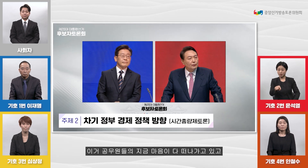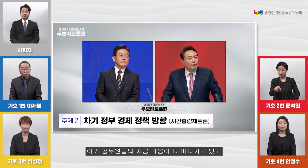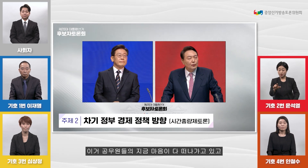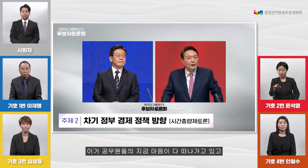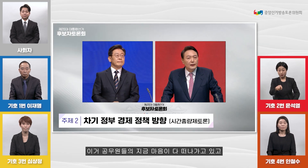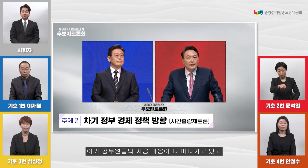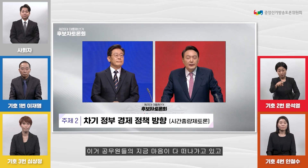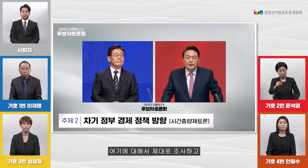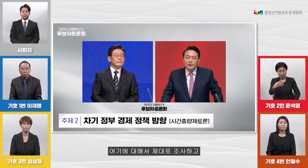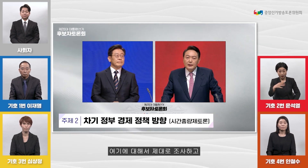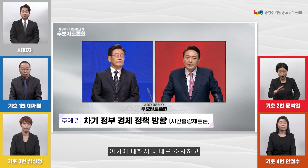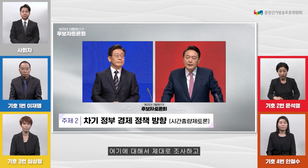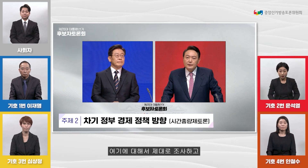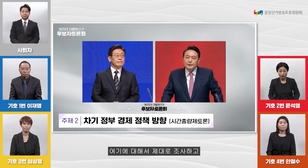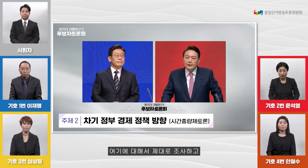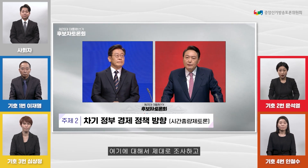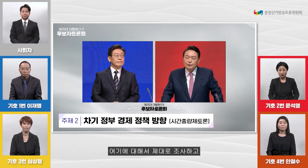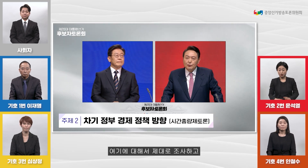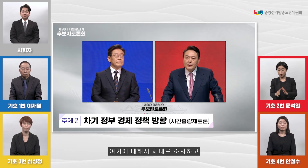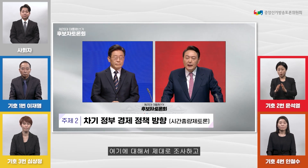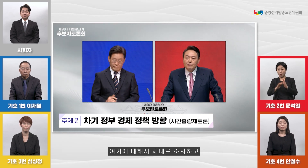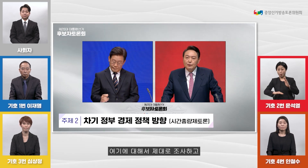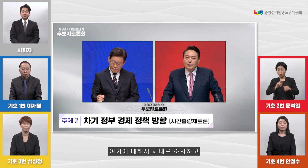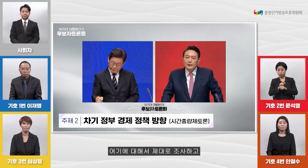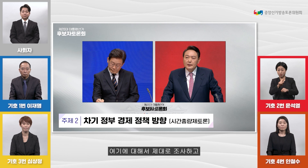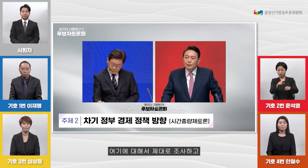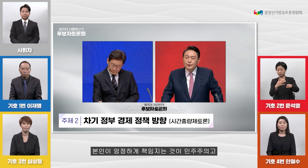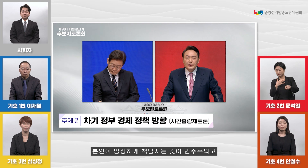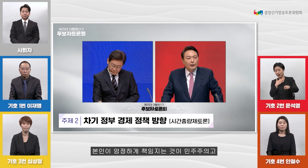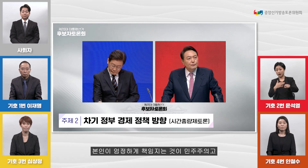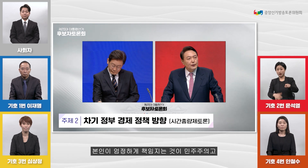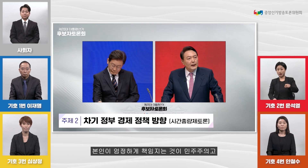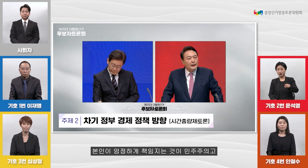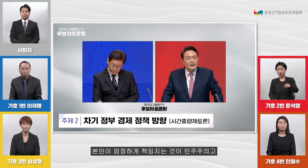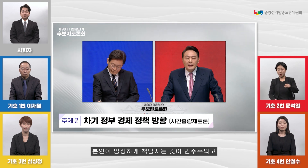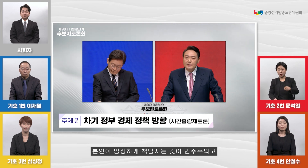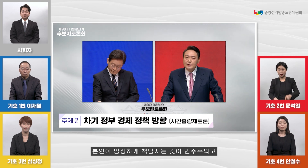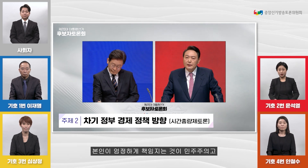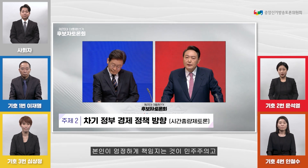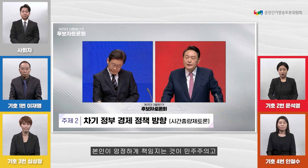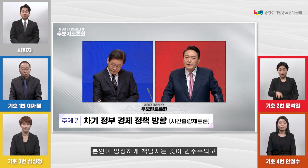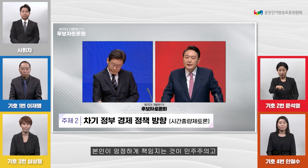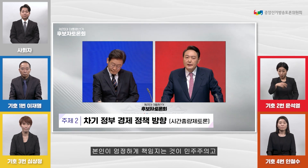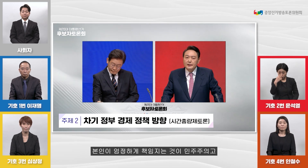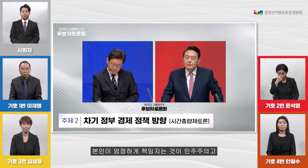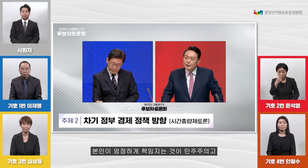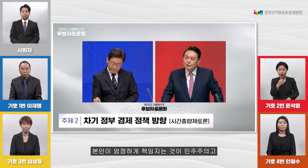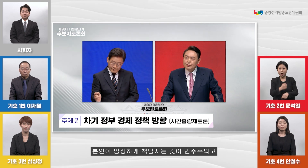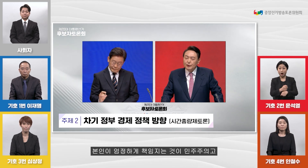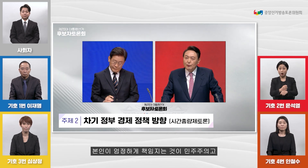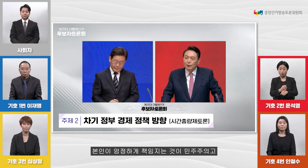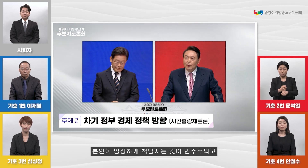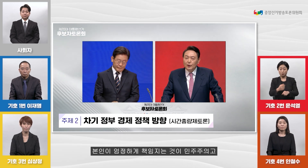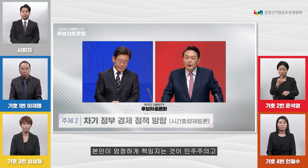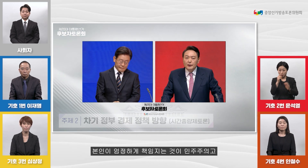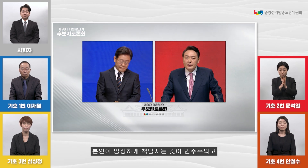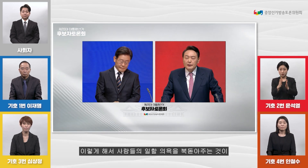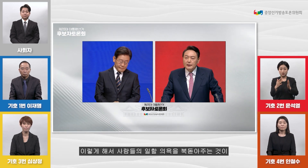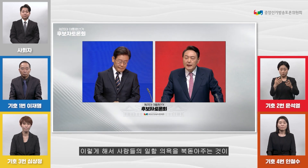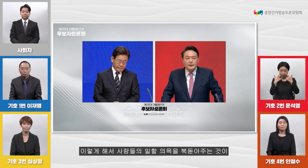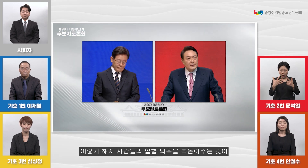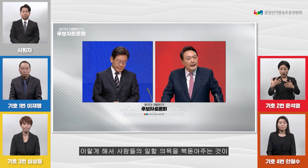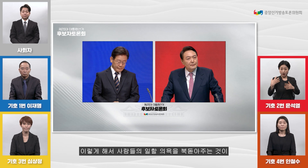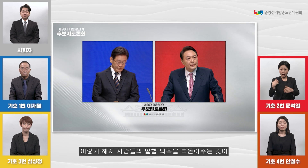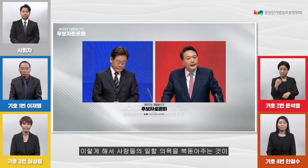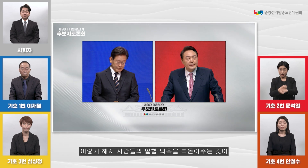떠나가고 있고 여기에 대해서 제대로 조사하고 본인이 엄정하게 책임지는 것이 민주주의고